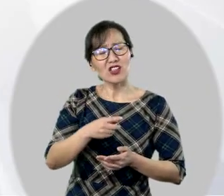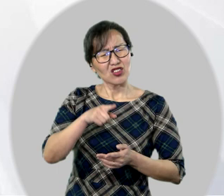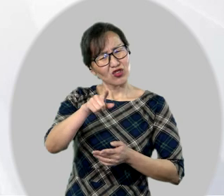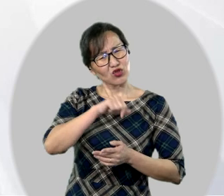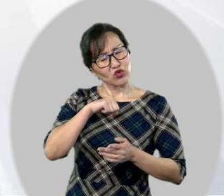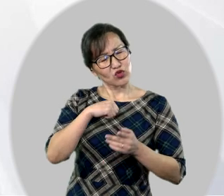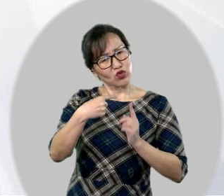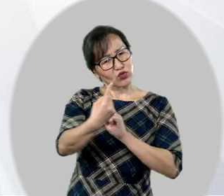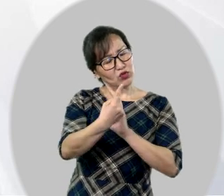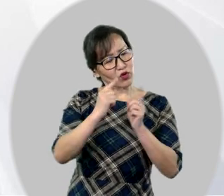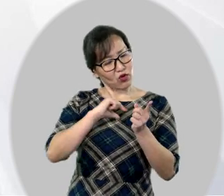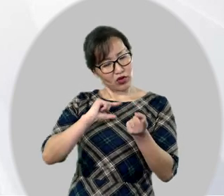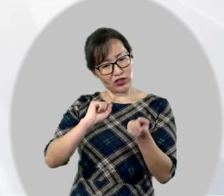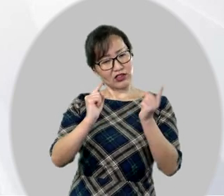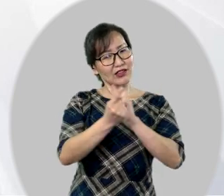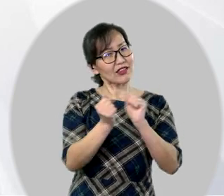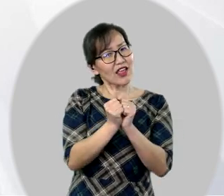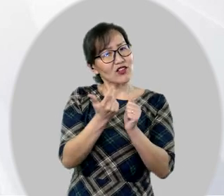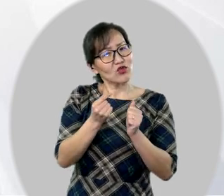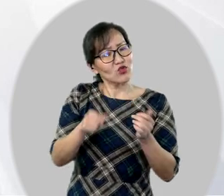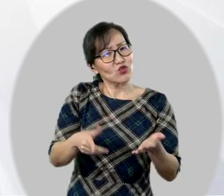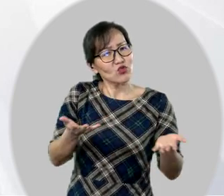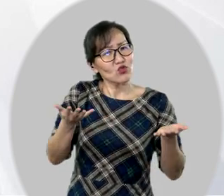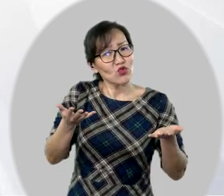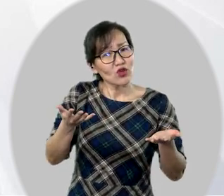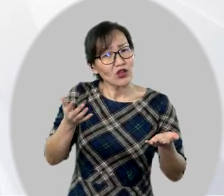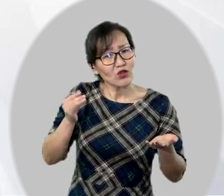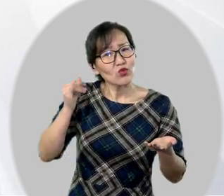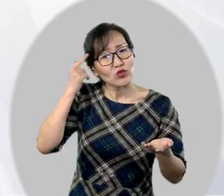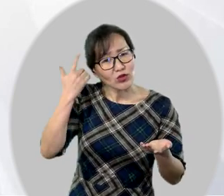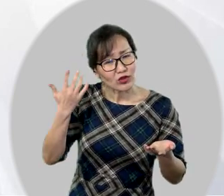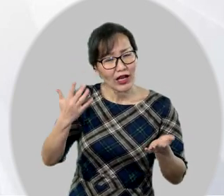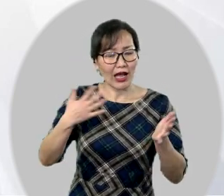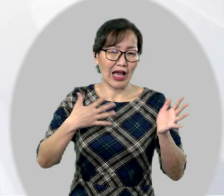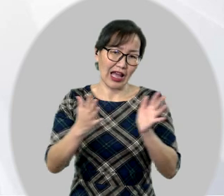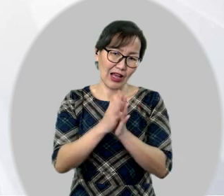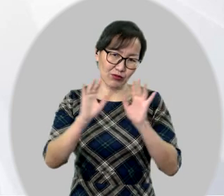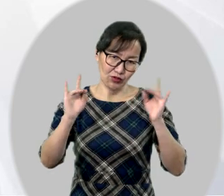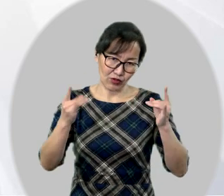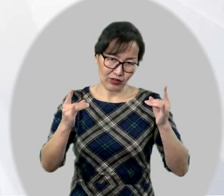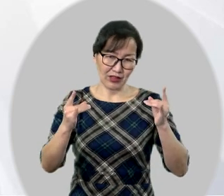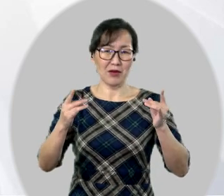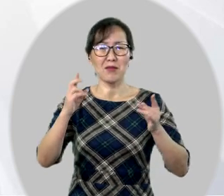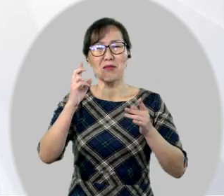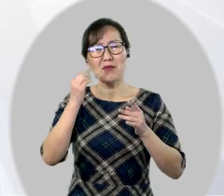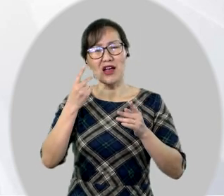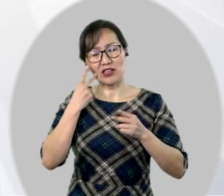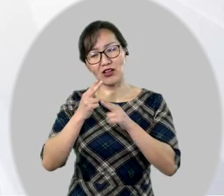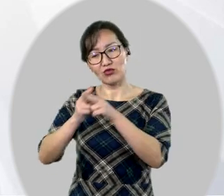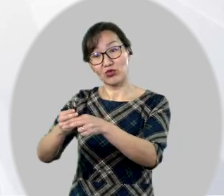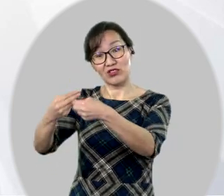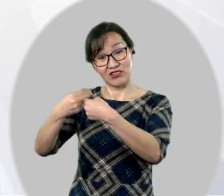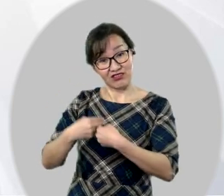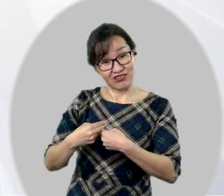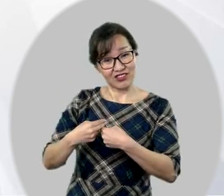найдз гэж яг, хийм би, бодый хаттүүлээ. Магад бүү хамд тогалдог, байнах, дуслах